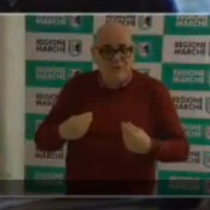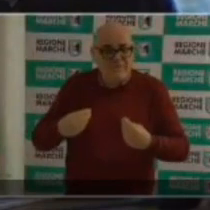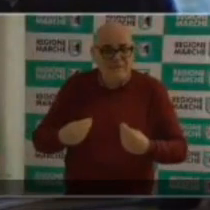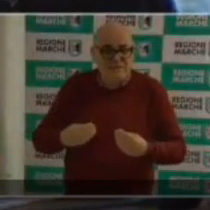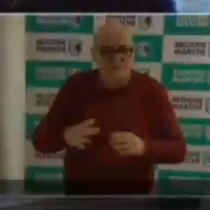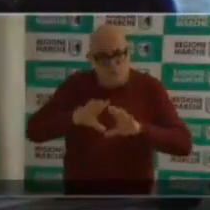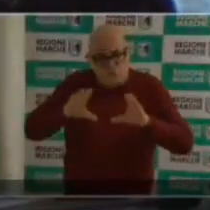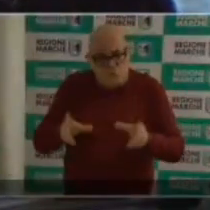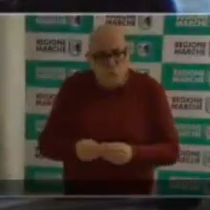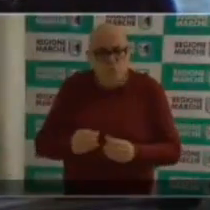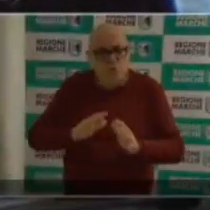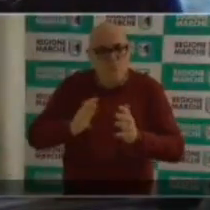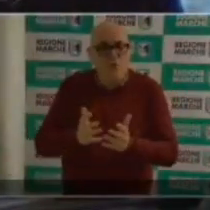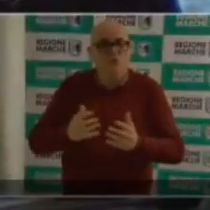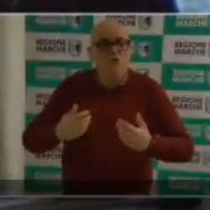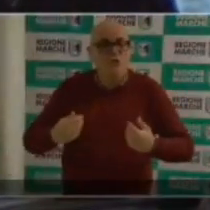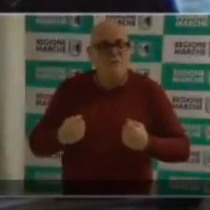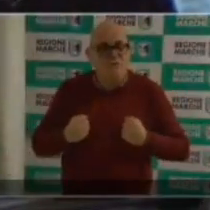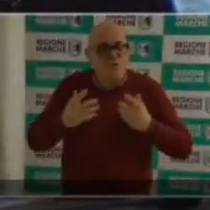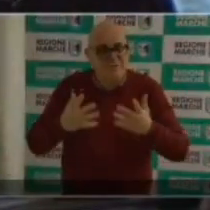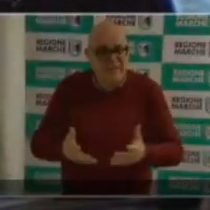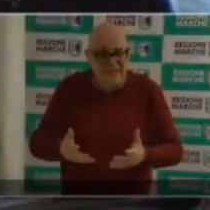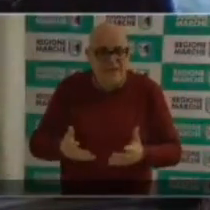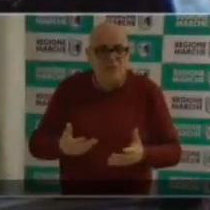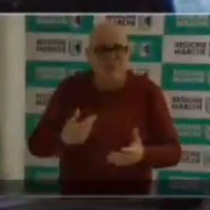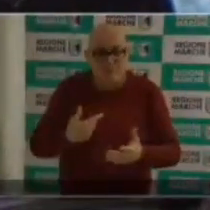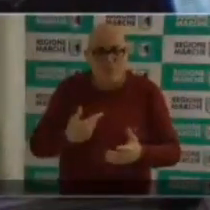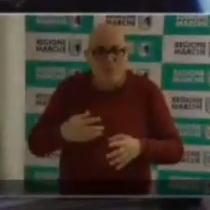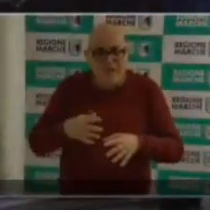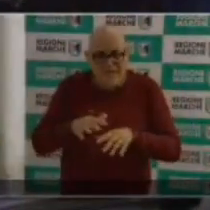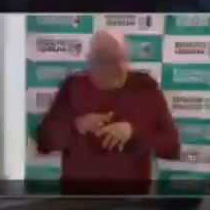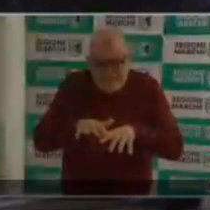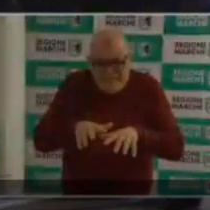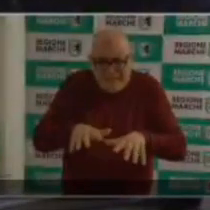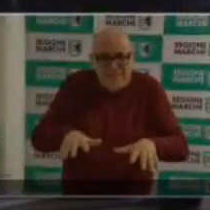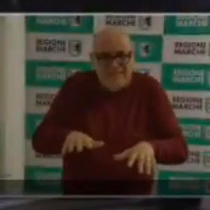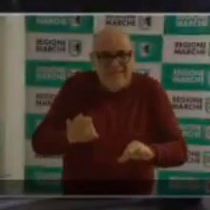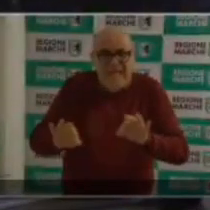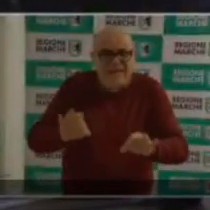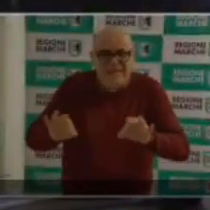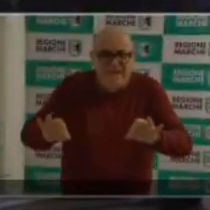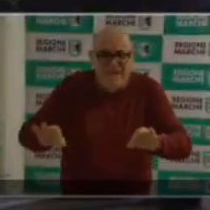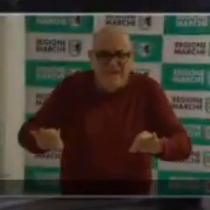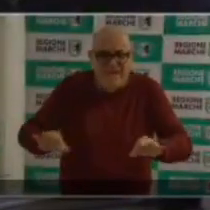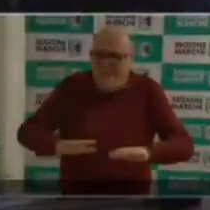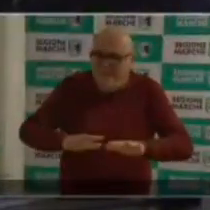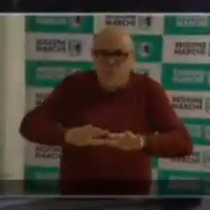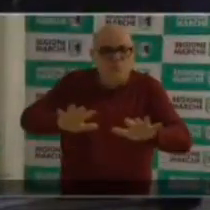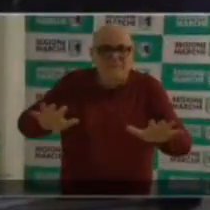volontariato che riesce capillarmente ad raggiungere tutti i cittadini marchigiani. 14